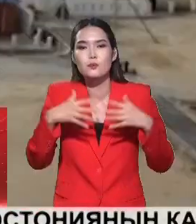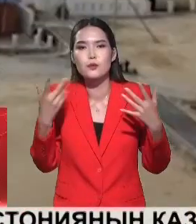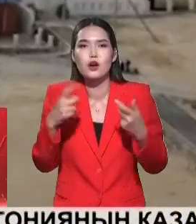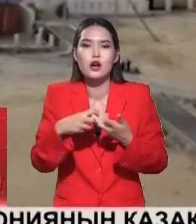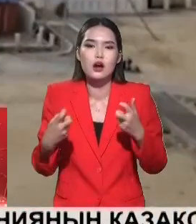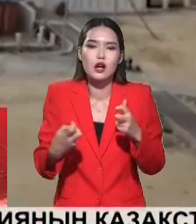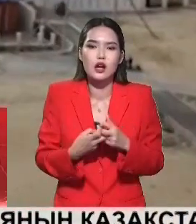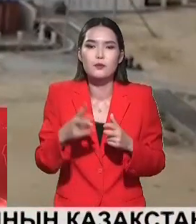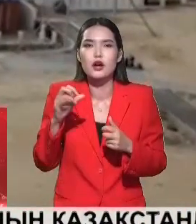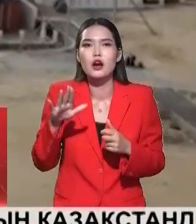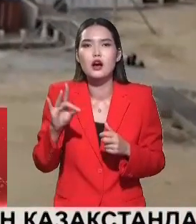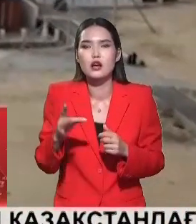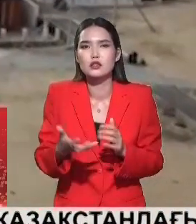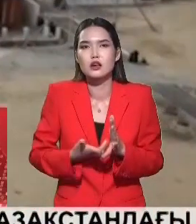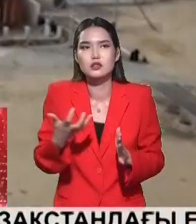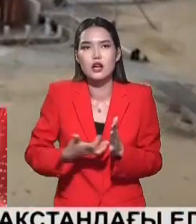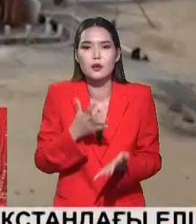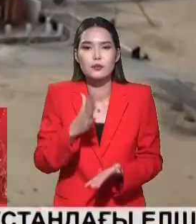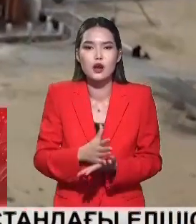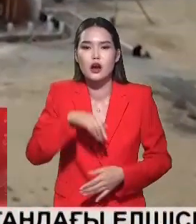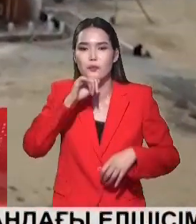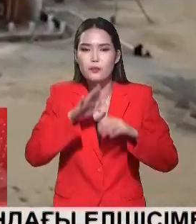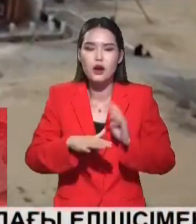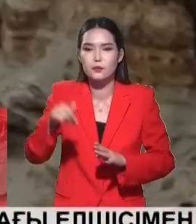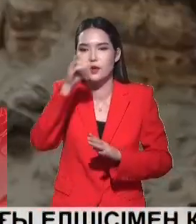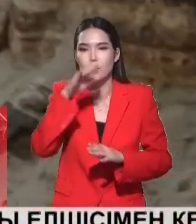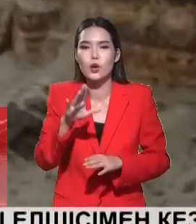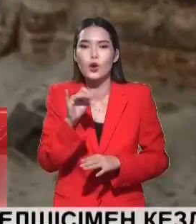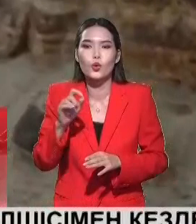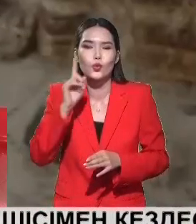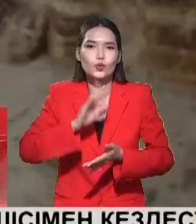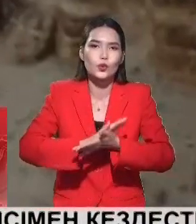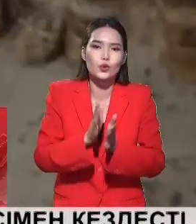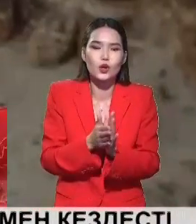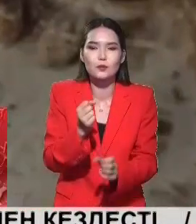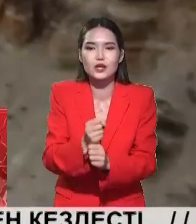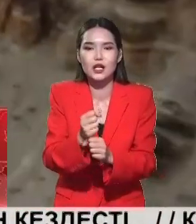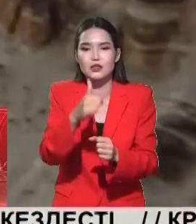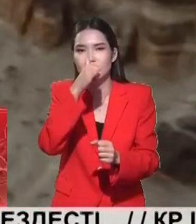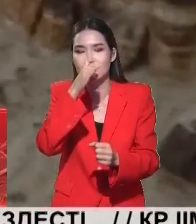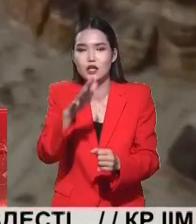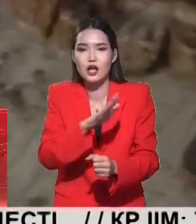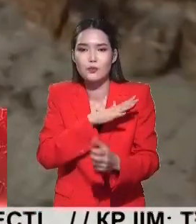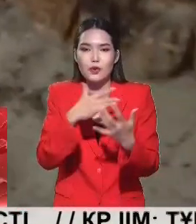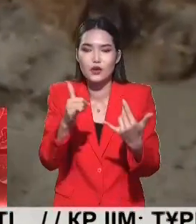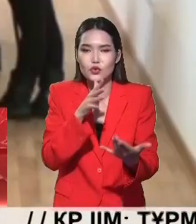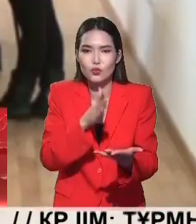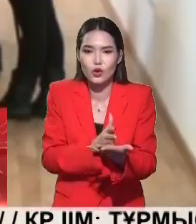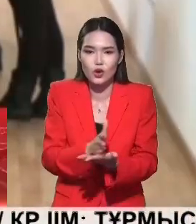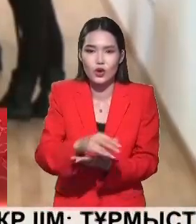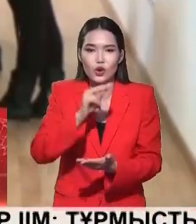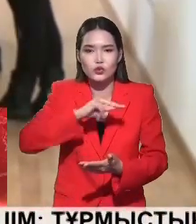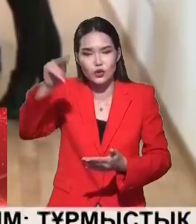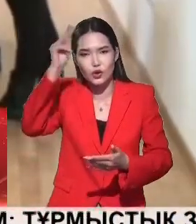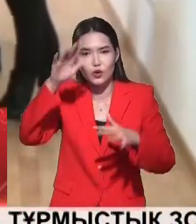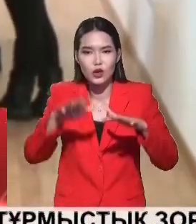ол кадр тапшылығы. Себебі сапалы маман болмай, туристерге жағдай жасау екіталай. Сондықтан қазір осы уақытта жұмыс істеп жатқан жоғары оқу орындарының